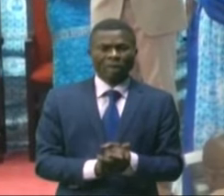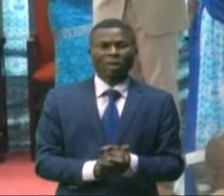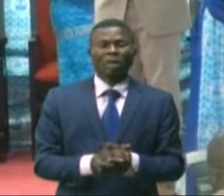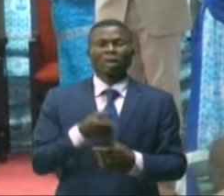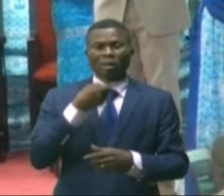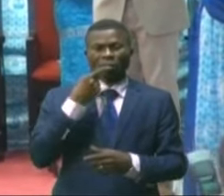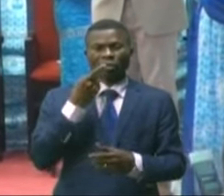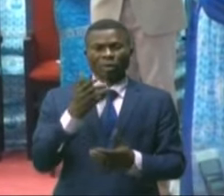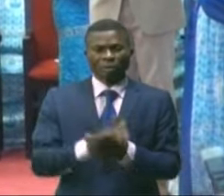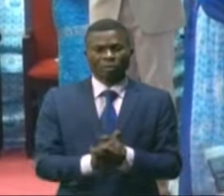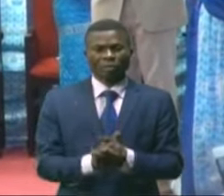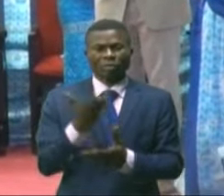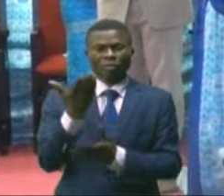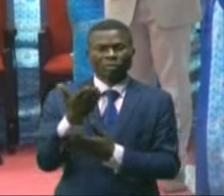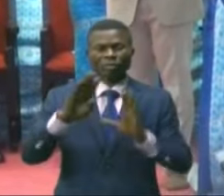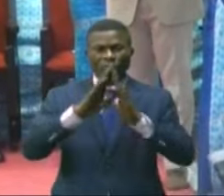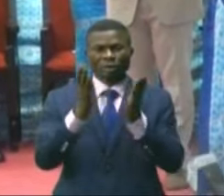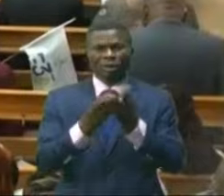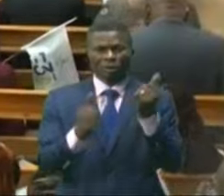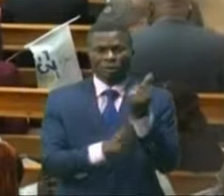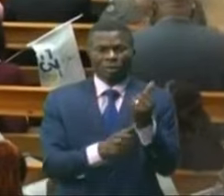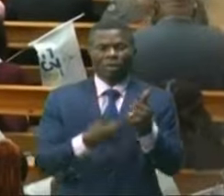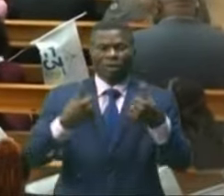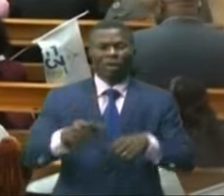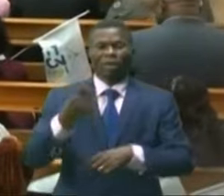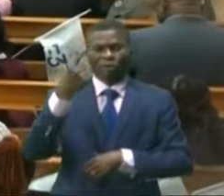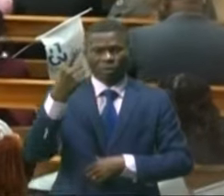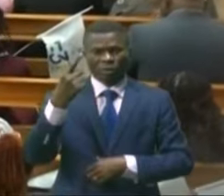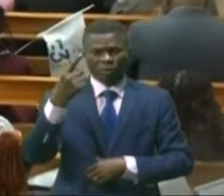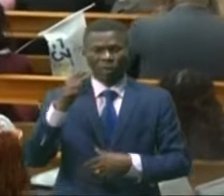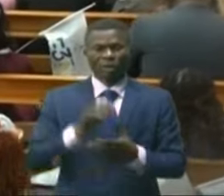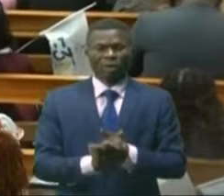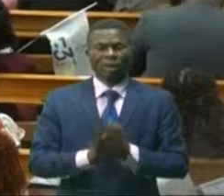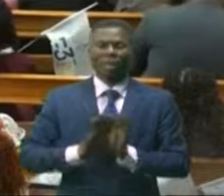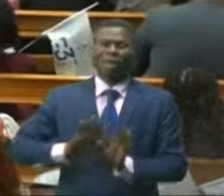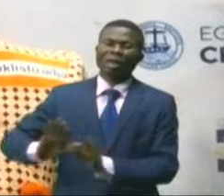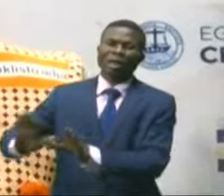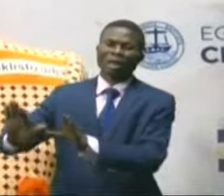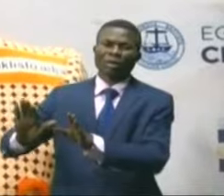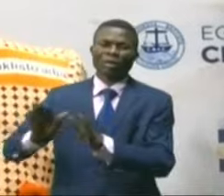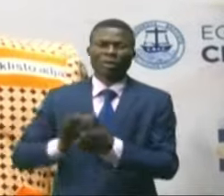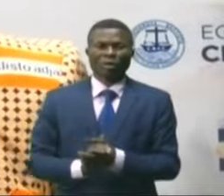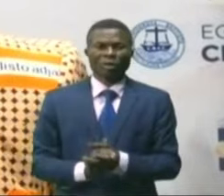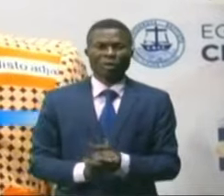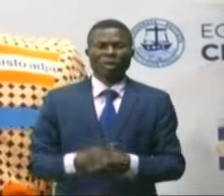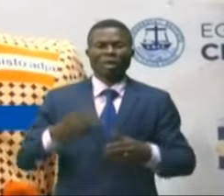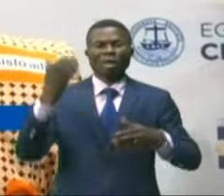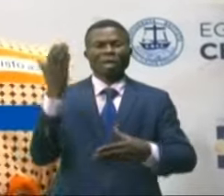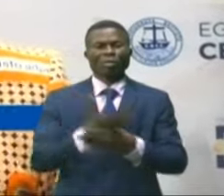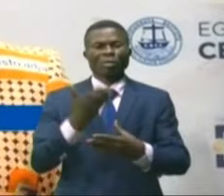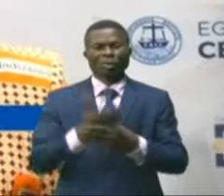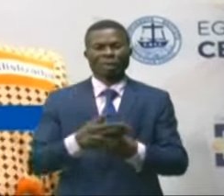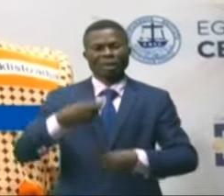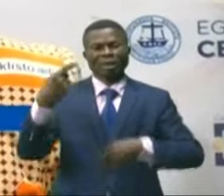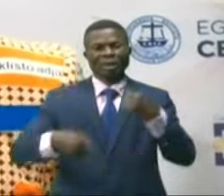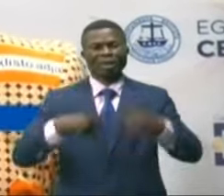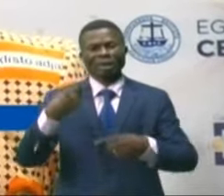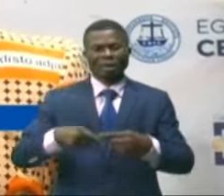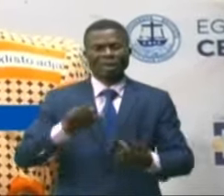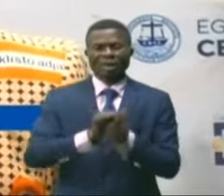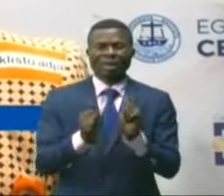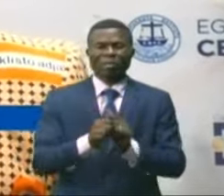Faustin appelle tous les fidèles à l'unité. Qu'on laisse un peu les tiraillements, les